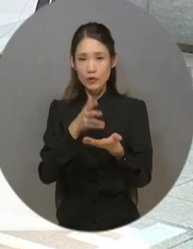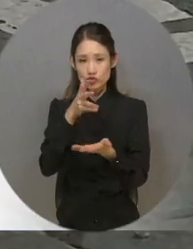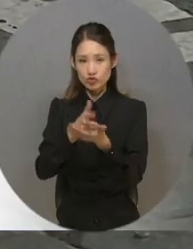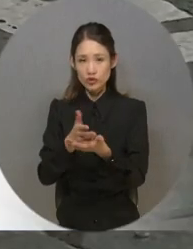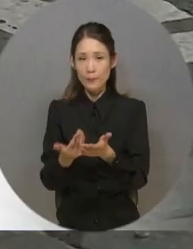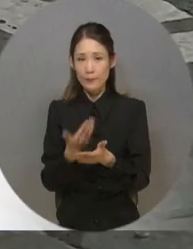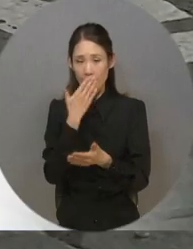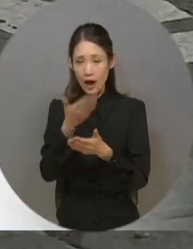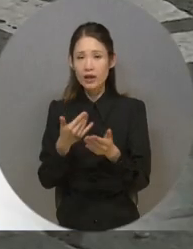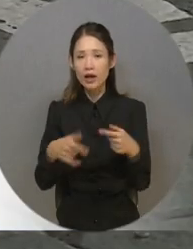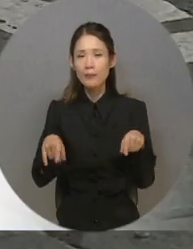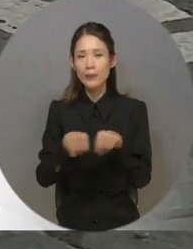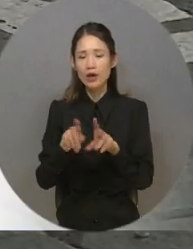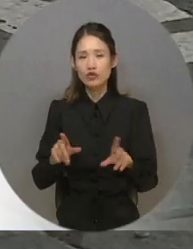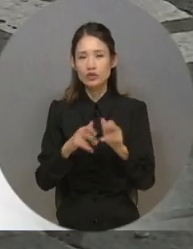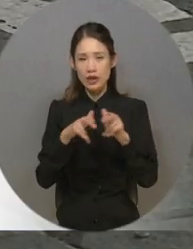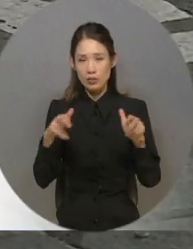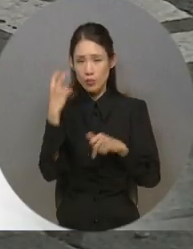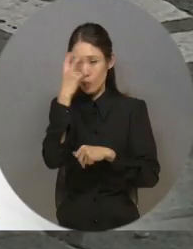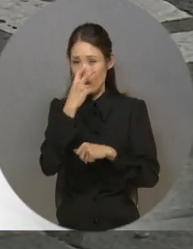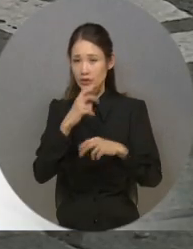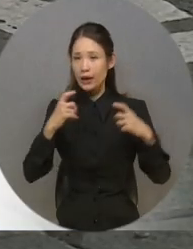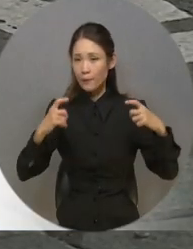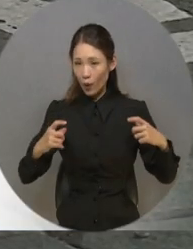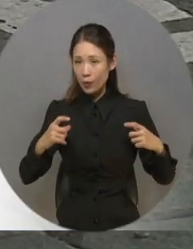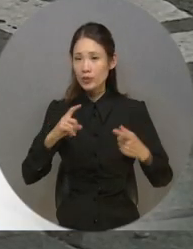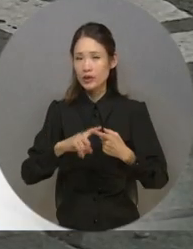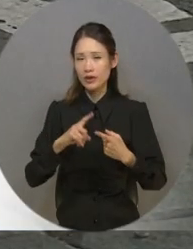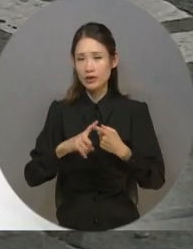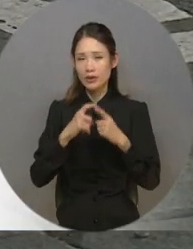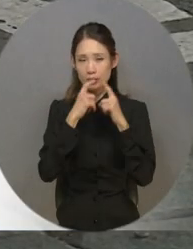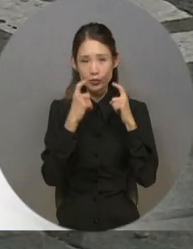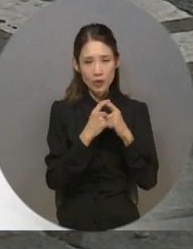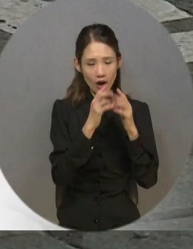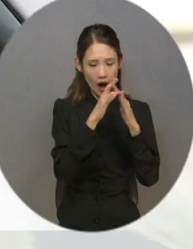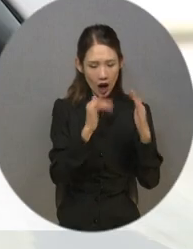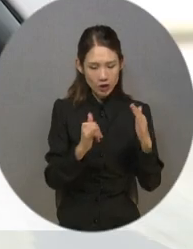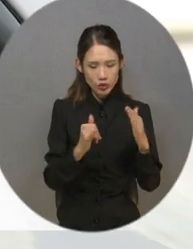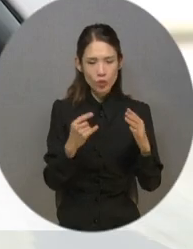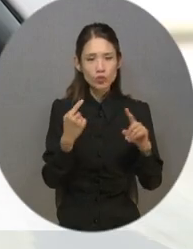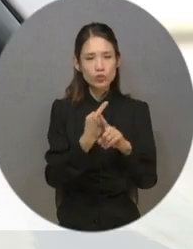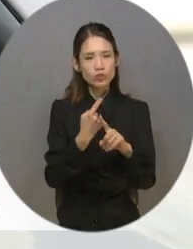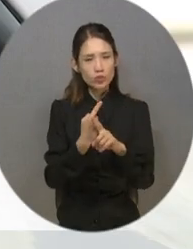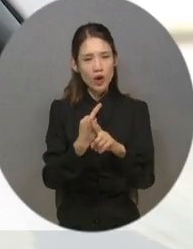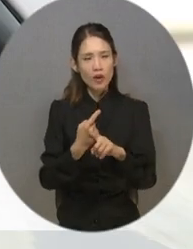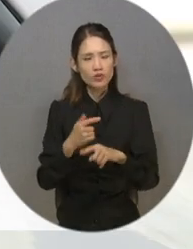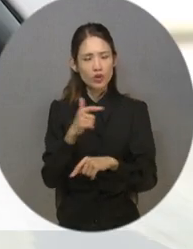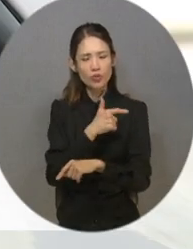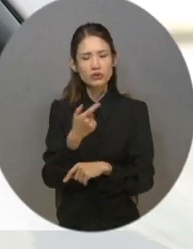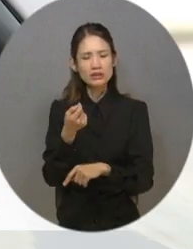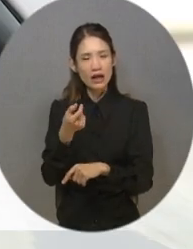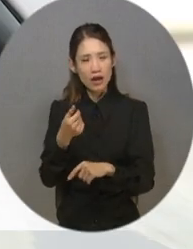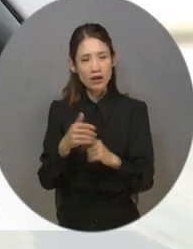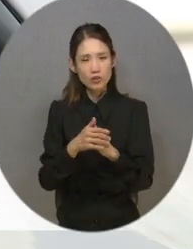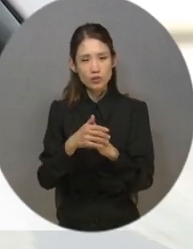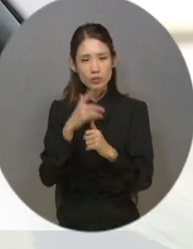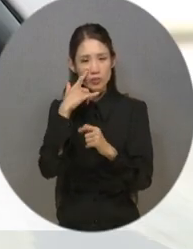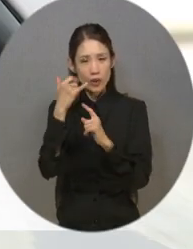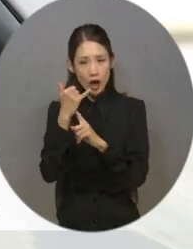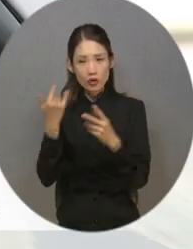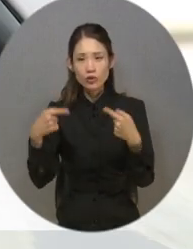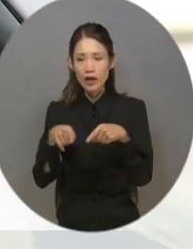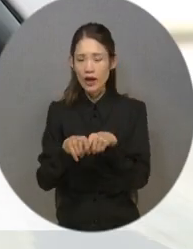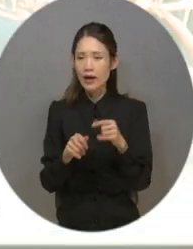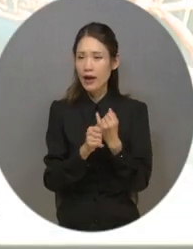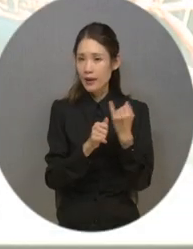가능한 함께 거주하는 장애인 보호자의 범위가 민법상 가족의 법위보다 좁아 부모의 배우자가 함께 거주하면서